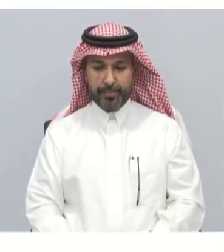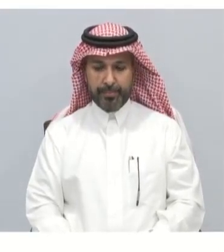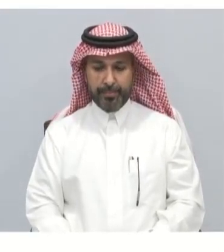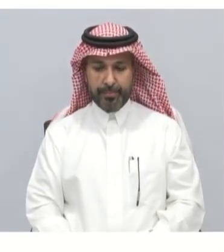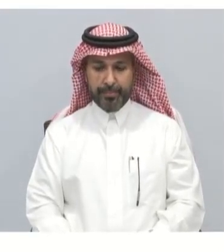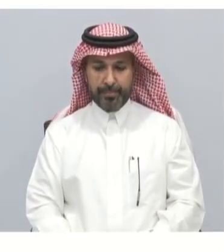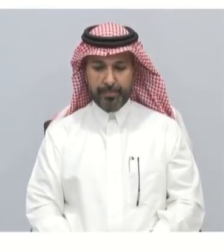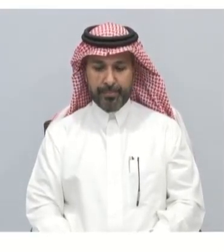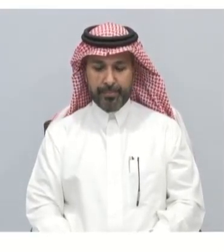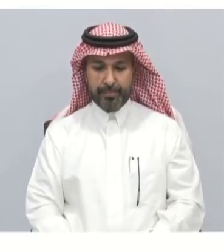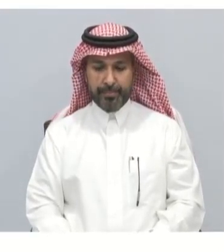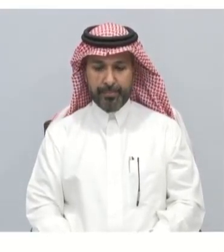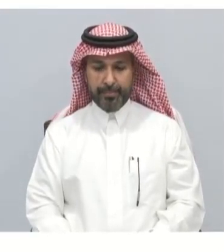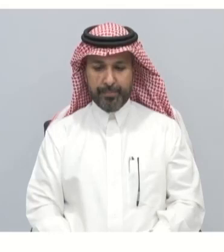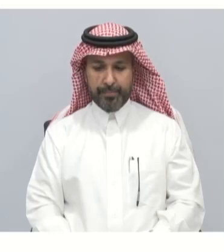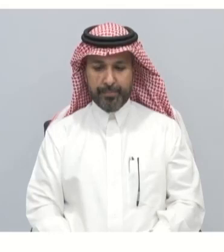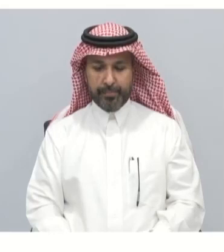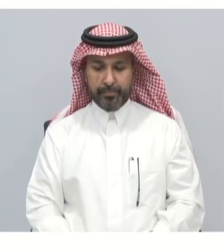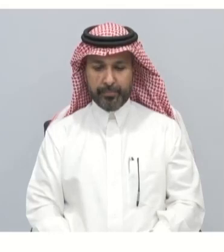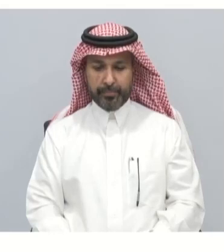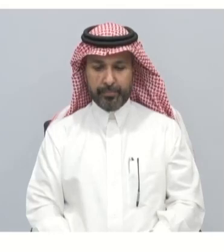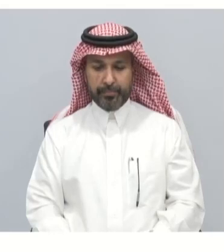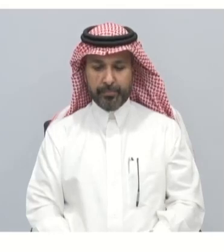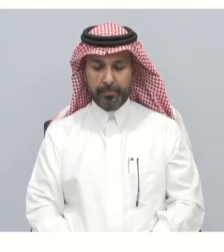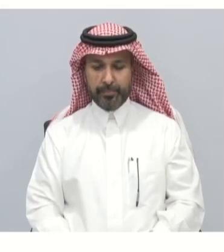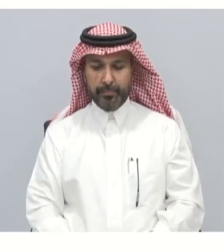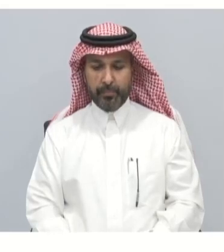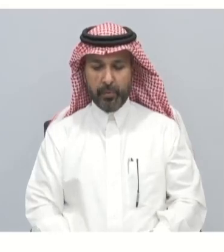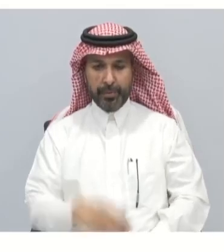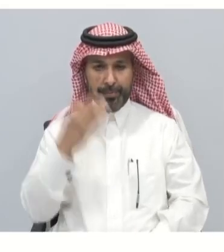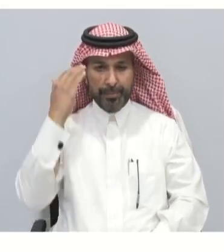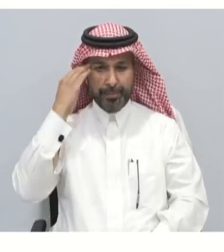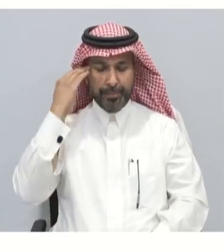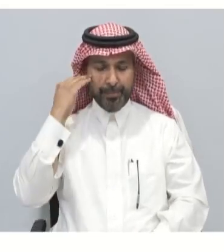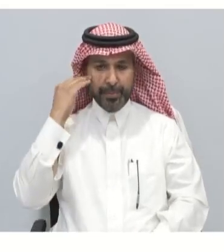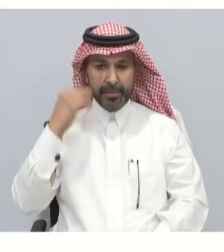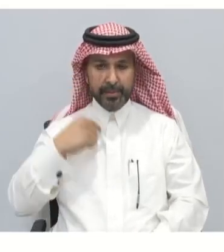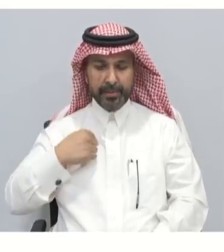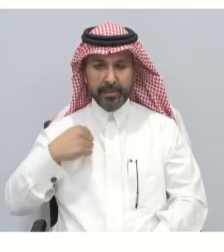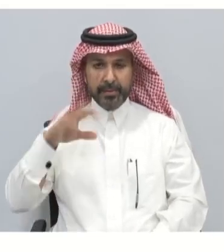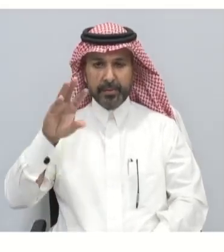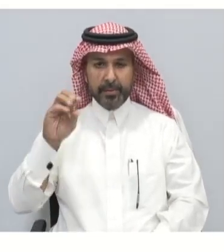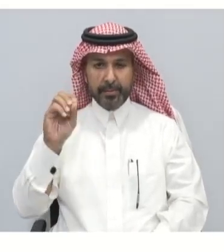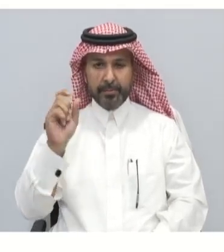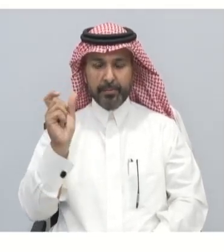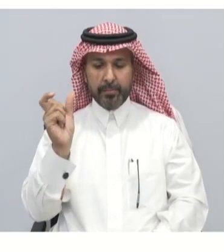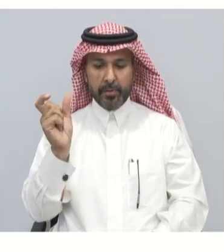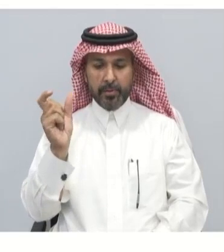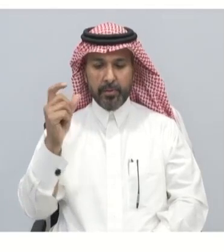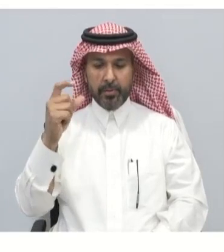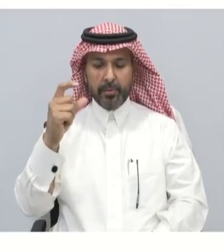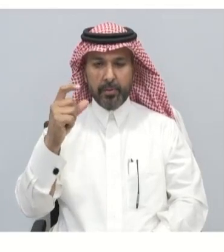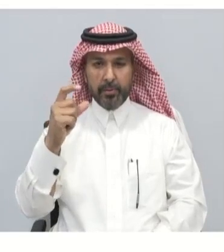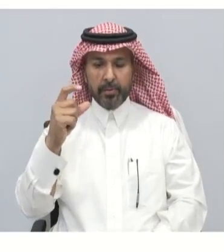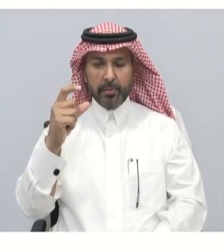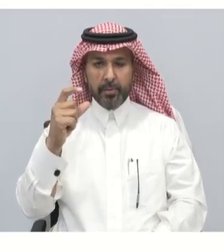ممتاز لدينا في لوحات تريده تعليق ثلاث لوحات عرض كلا منها عرض كلا منها